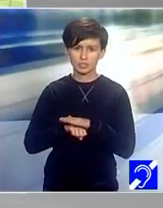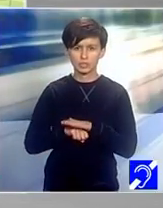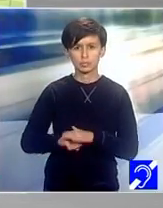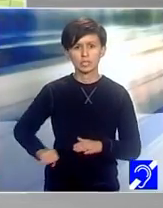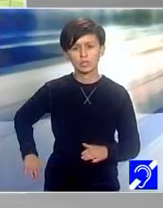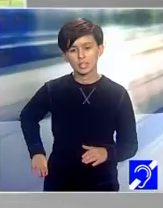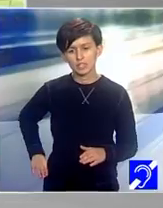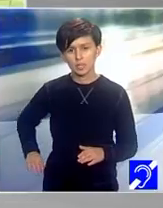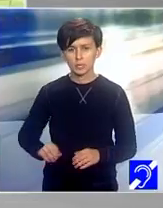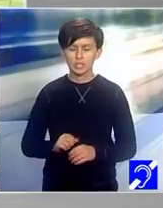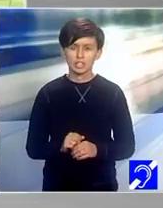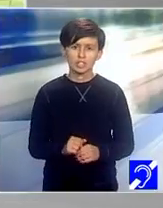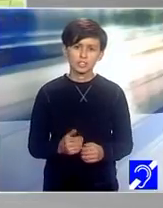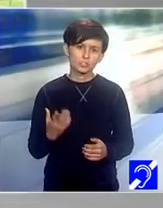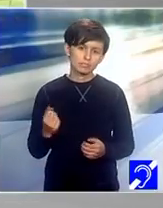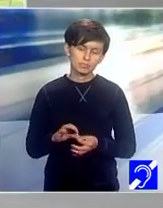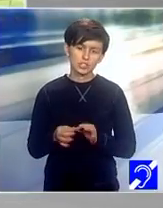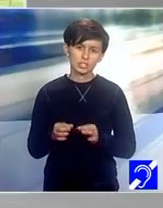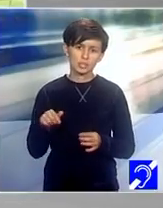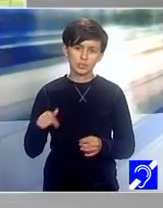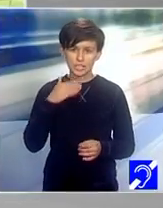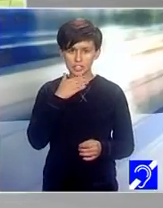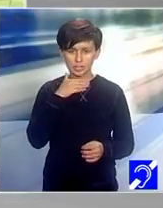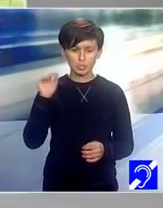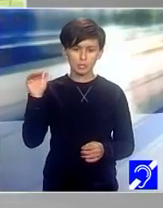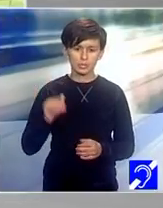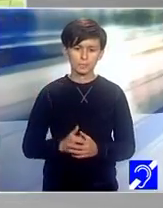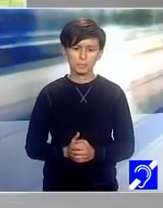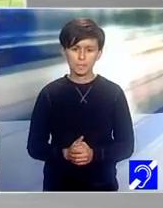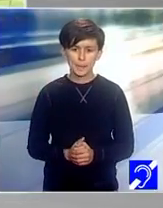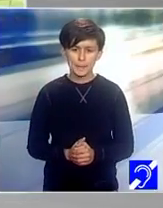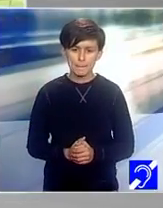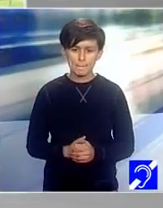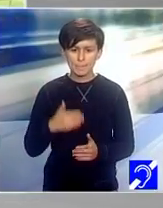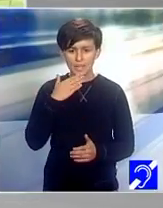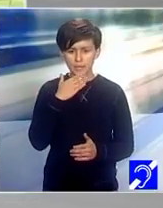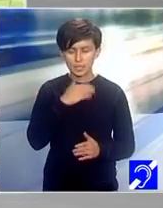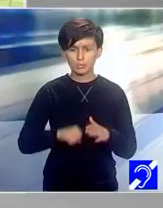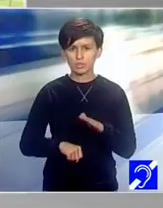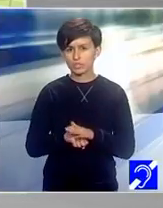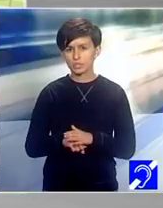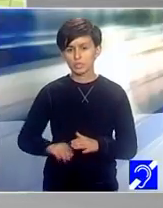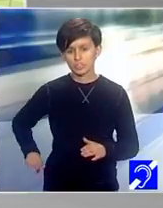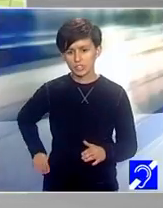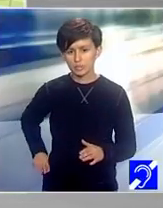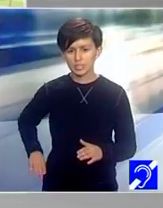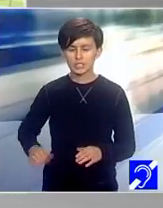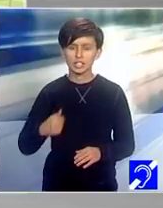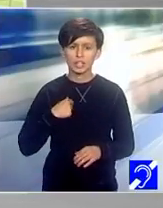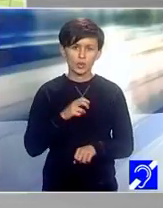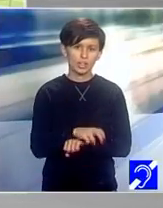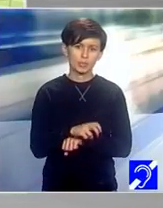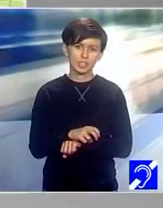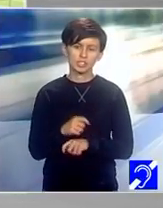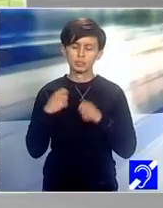FRF și pentru noi toți? Premiul Fotbal și Feminitate, vă referiți exact, la acesta? Exact, da. Da, am participat la festivitatea